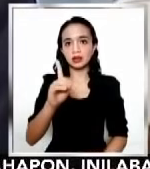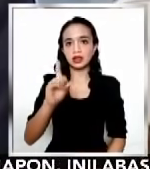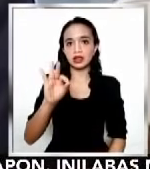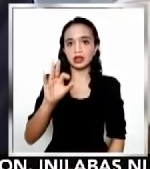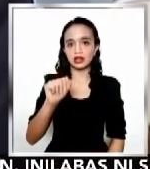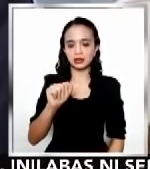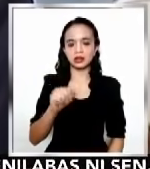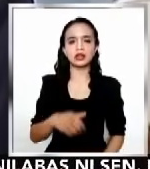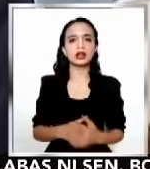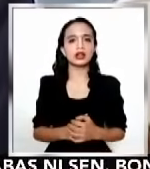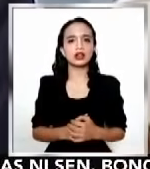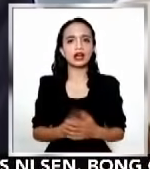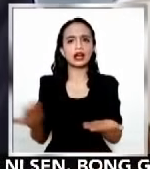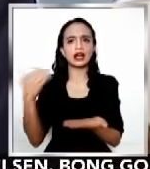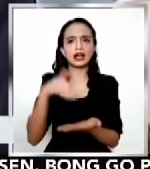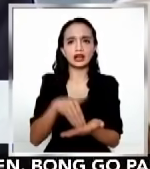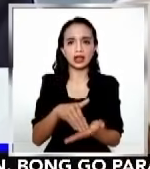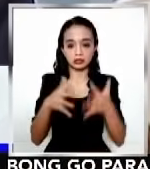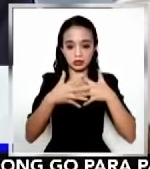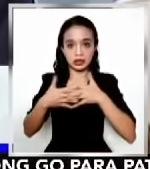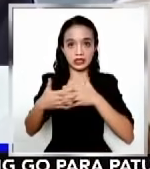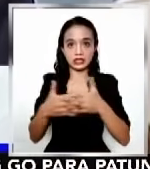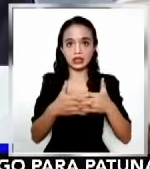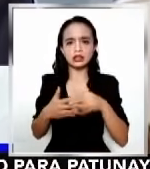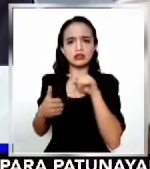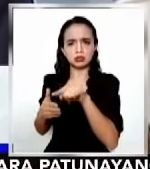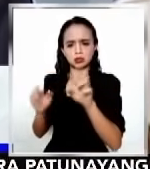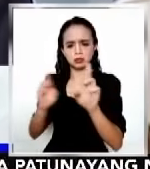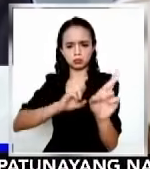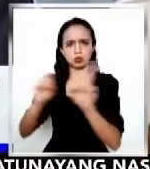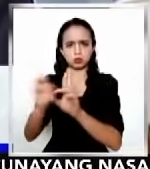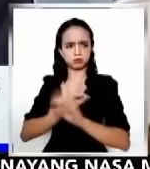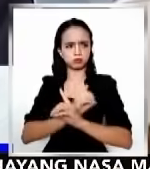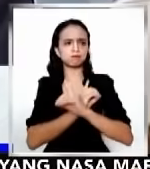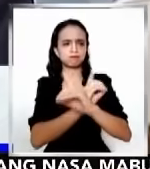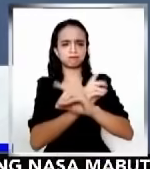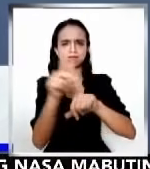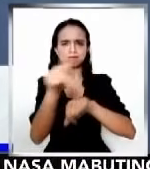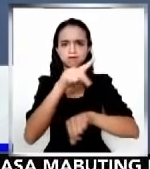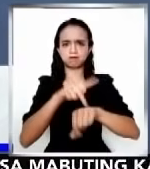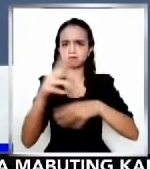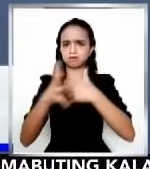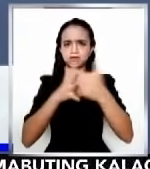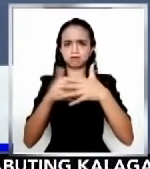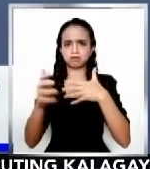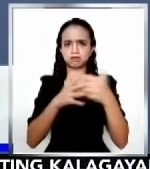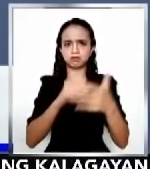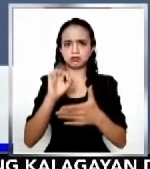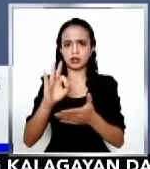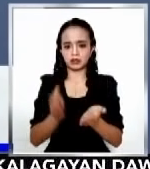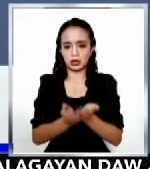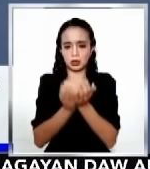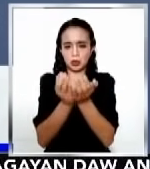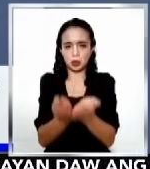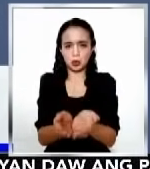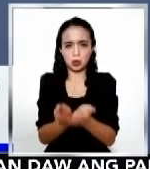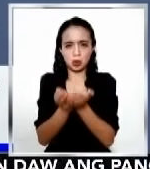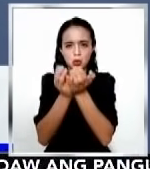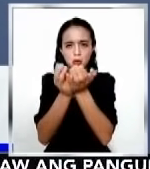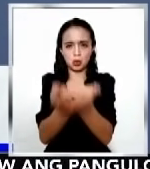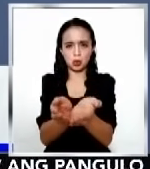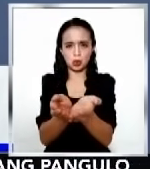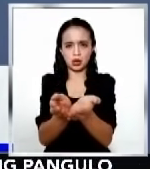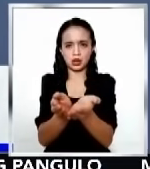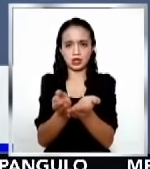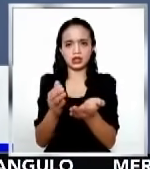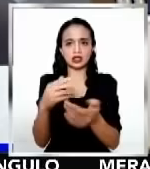Amerika na handa silang ipagtanggol ang Pilipinas sa anumang pag-atake sa sasakyang pandagat o himpapawid ng Pilipinas sa South China Sea